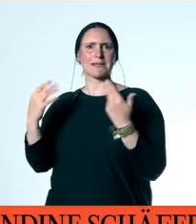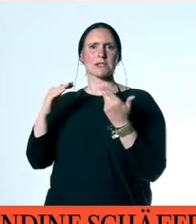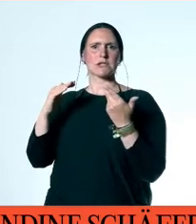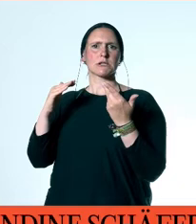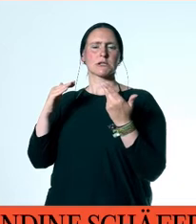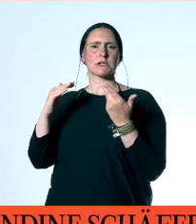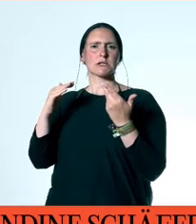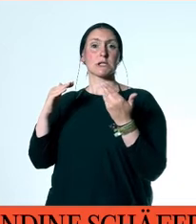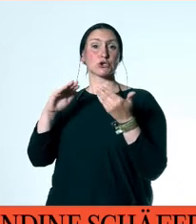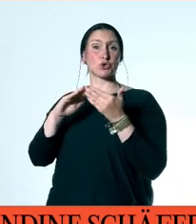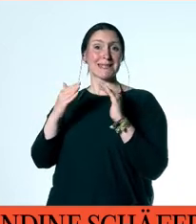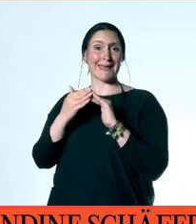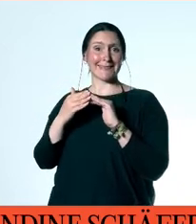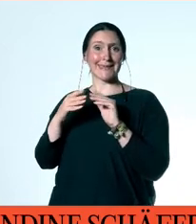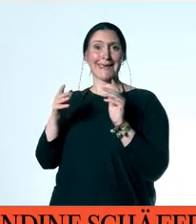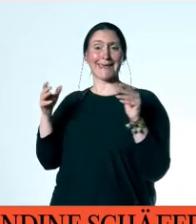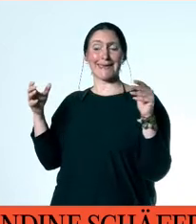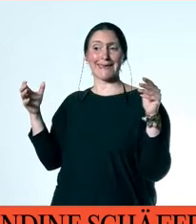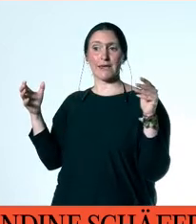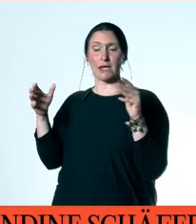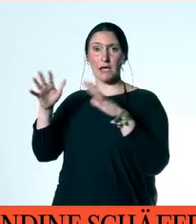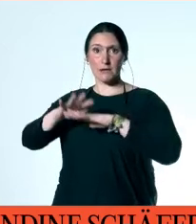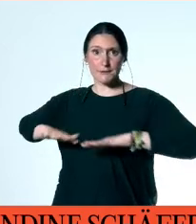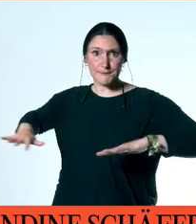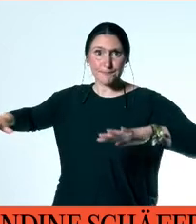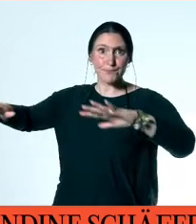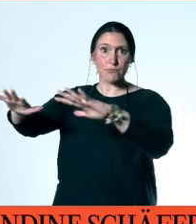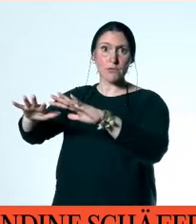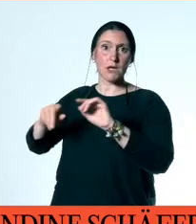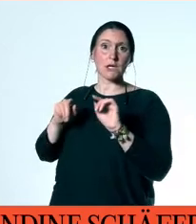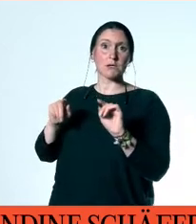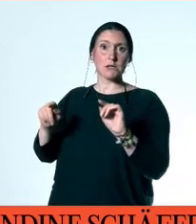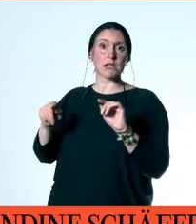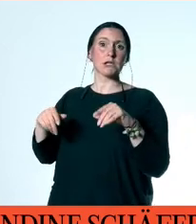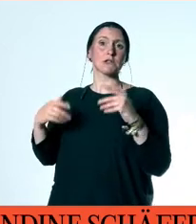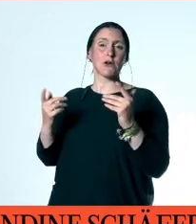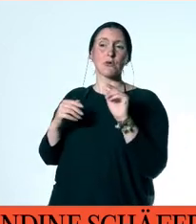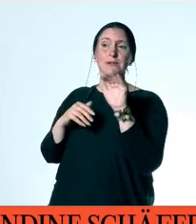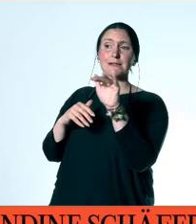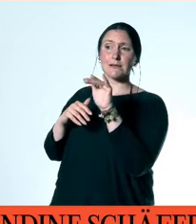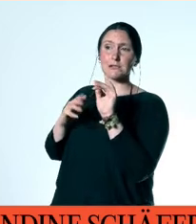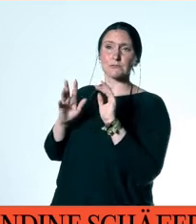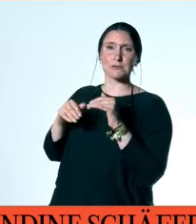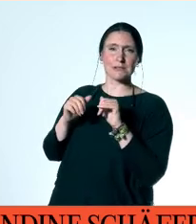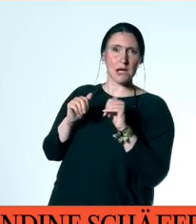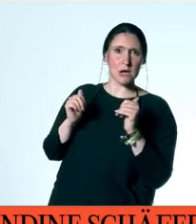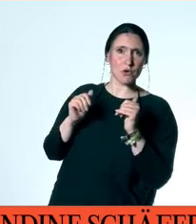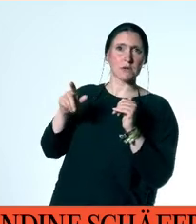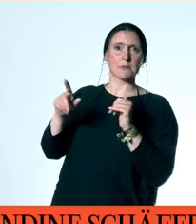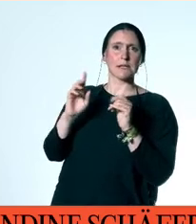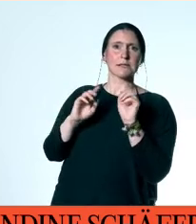Auch umzugehen mit der Ablehnung anderer oder den